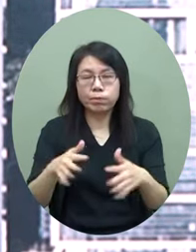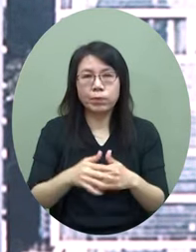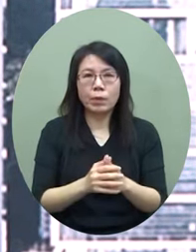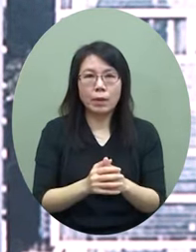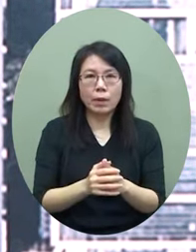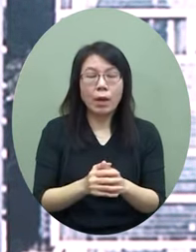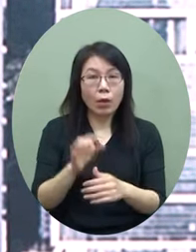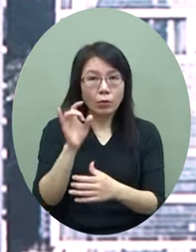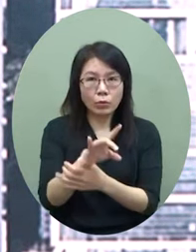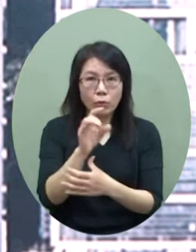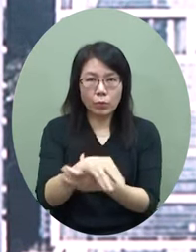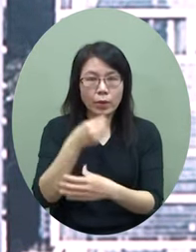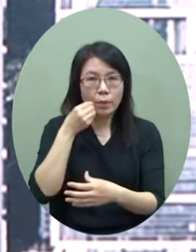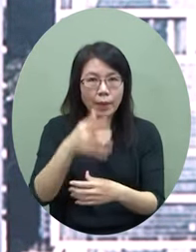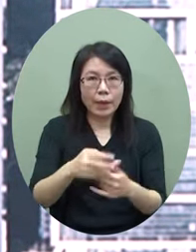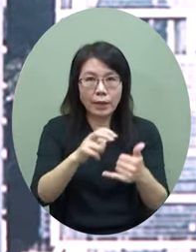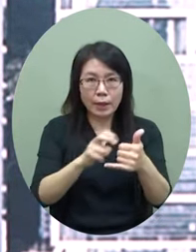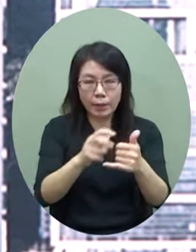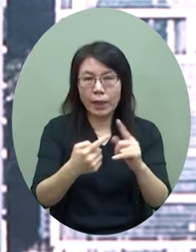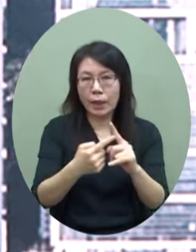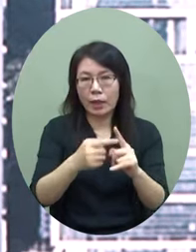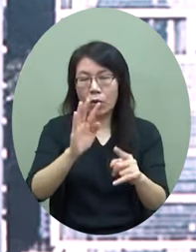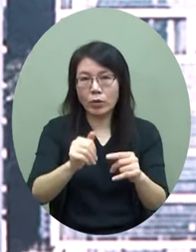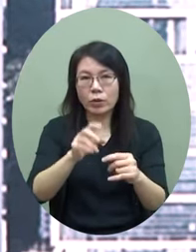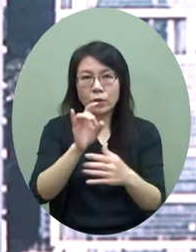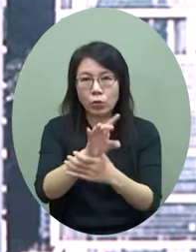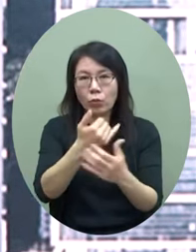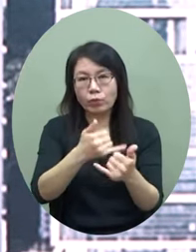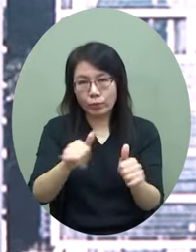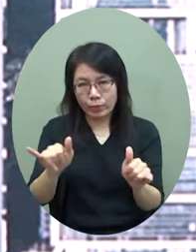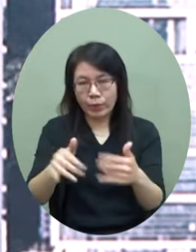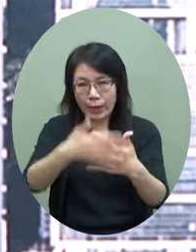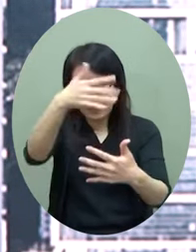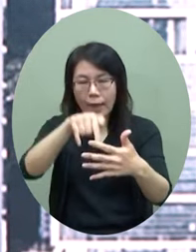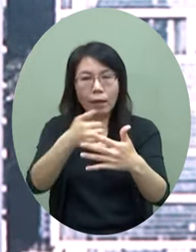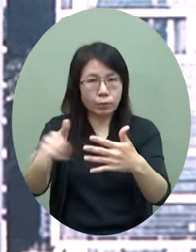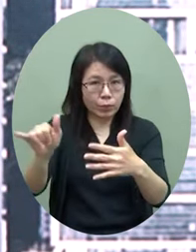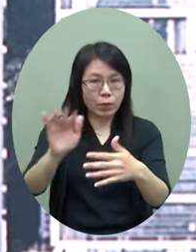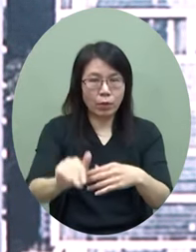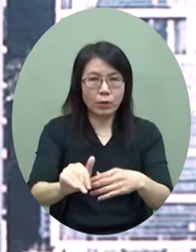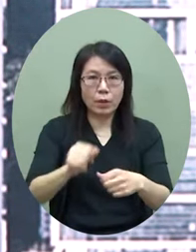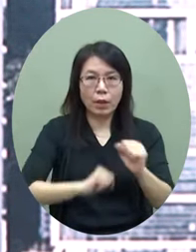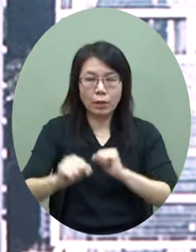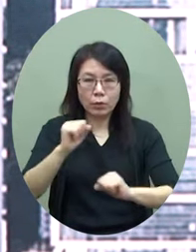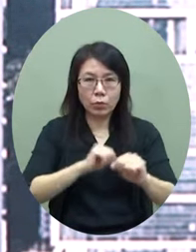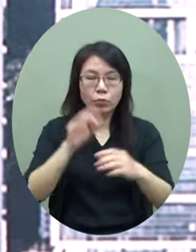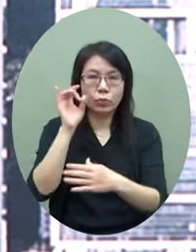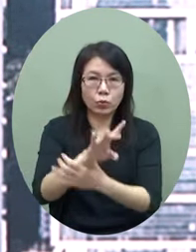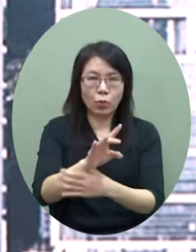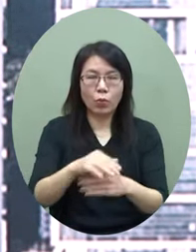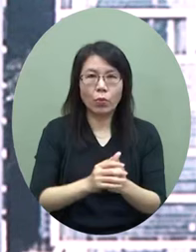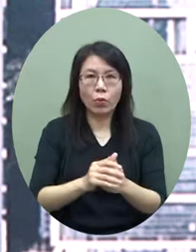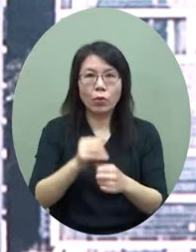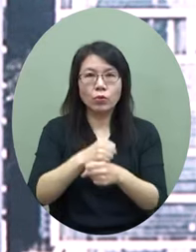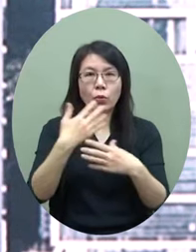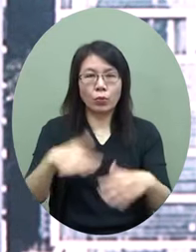可以提早給受檢的人士可以離開他的居所整個行動也可以提早完